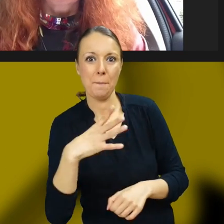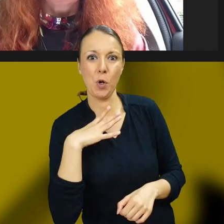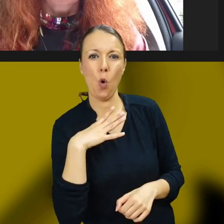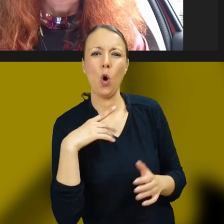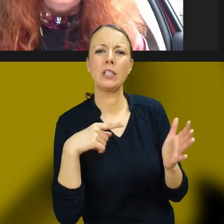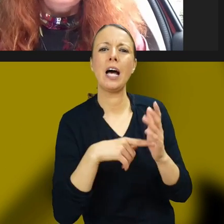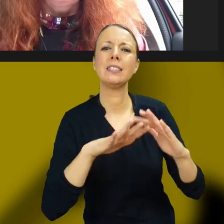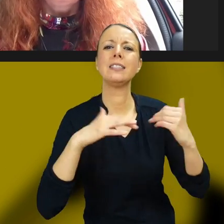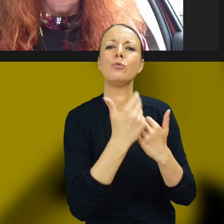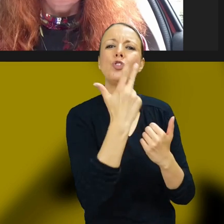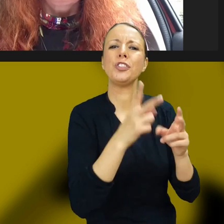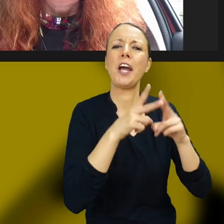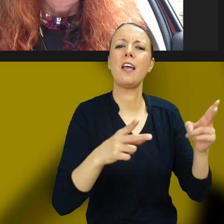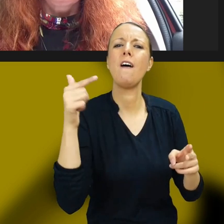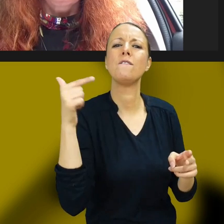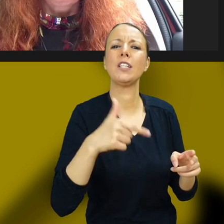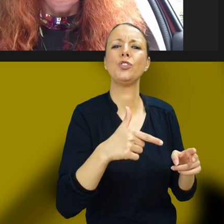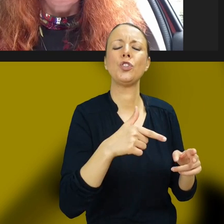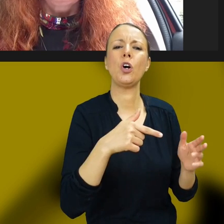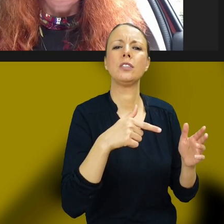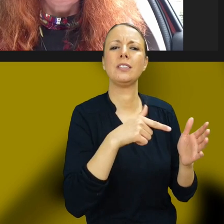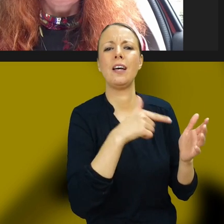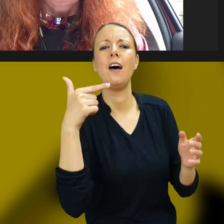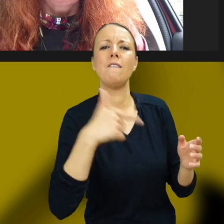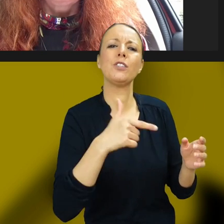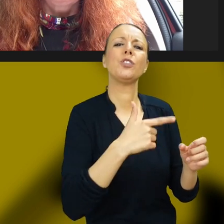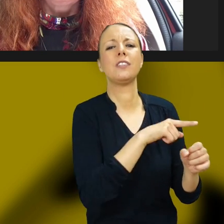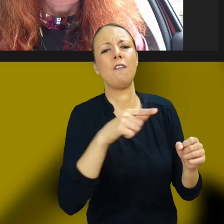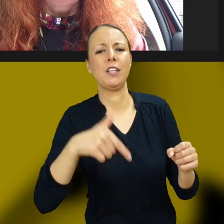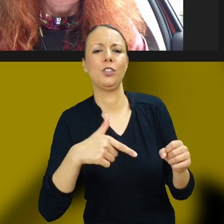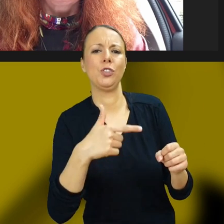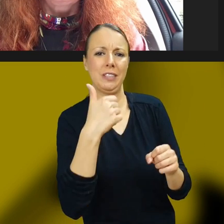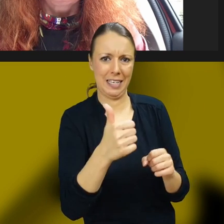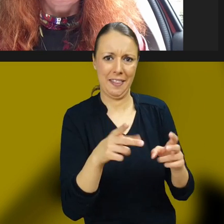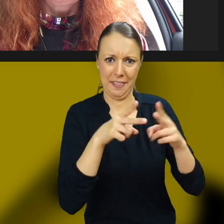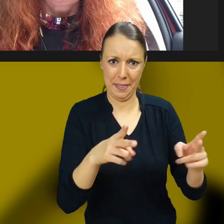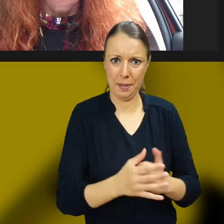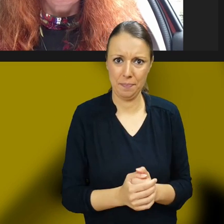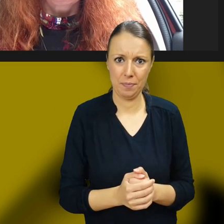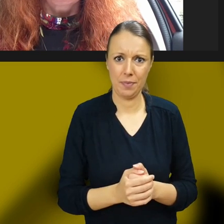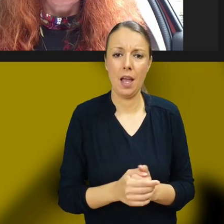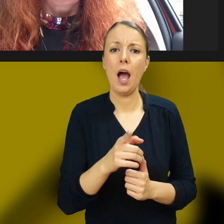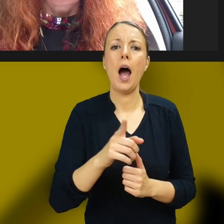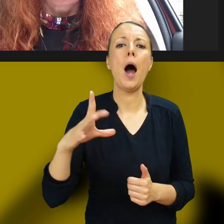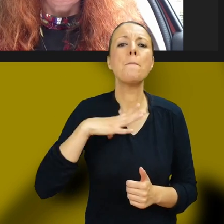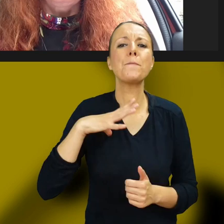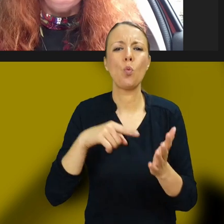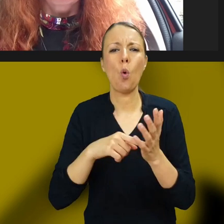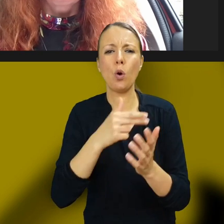latach 2000-2001. I pani rektor pozwoliła sobie przywołać amerykańskie doświadczenia, ten słynny Freedom of Information